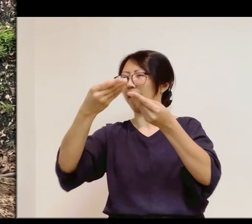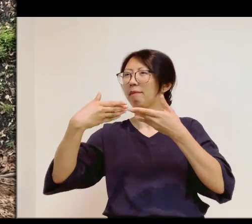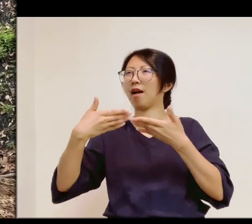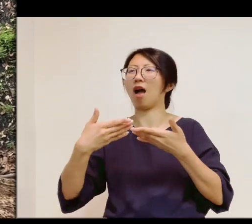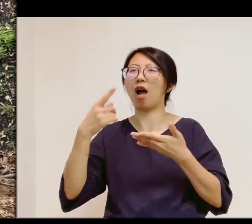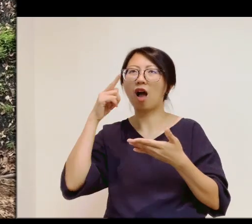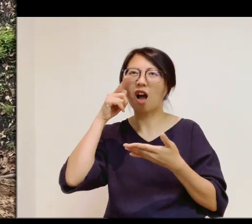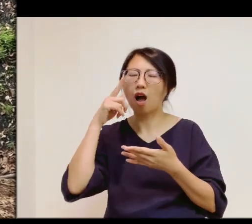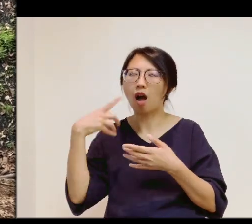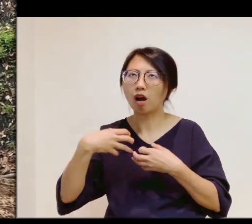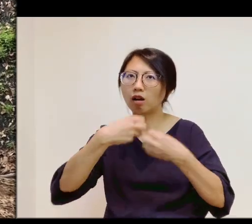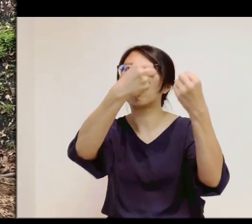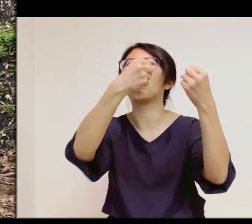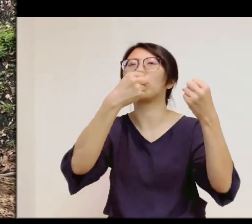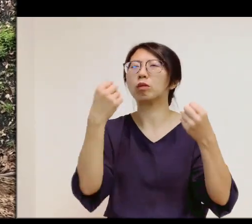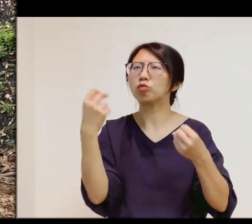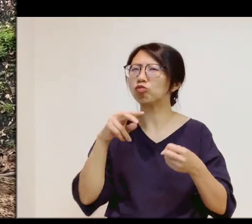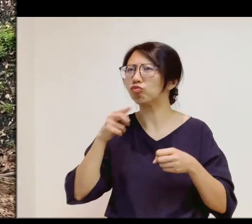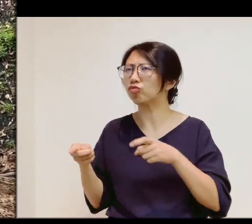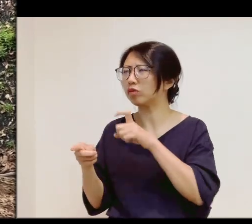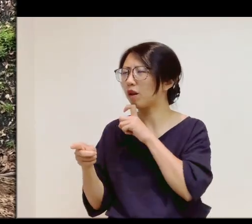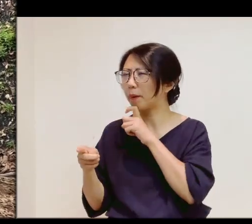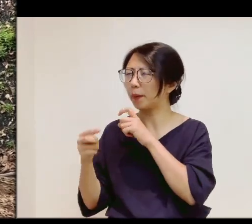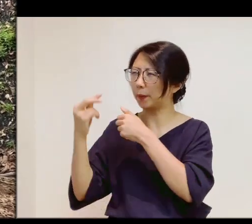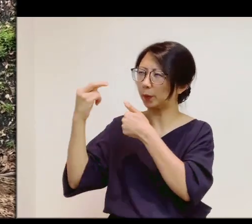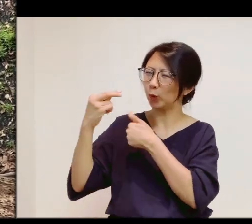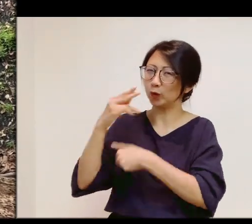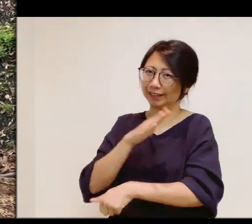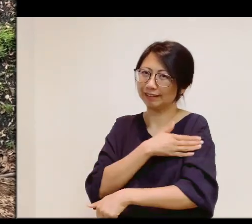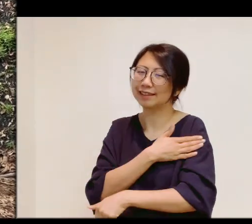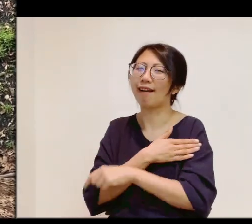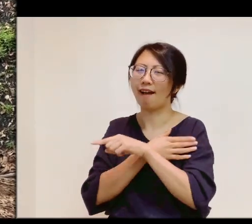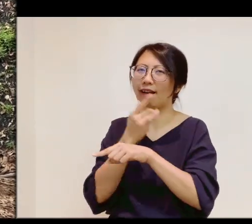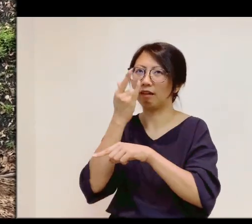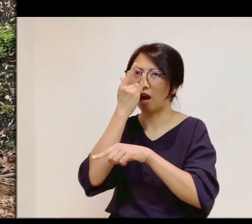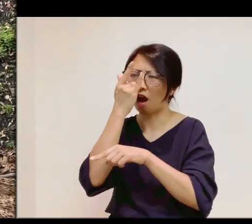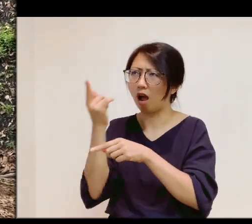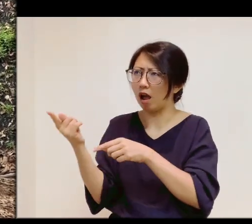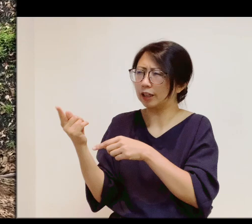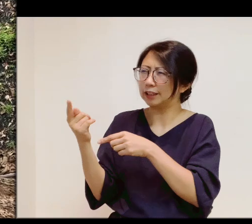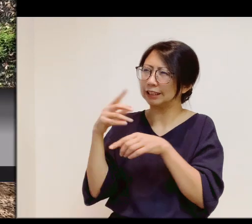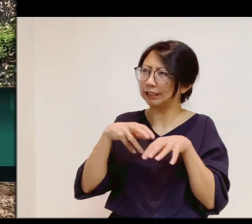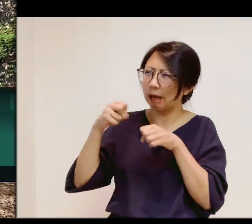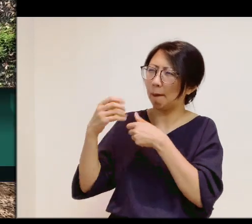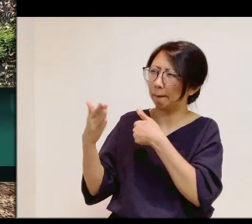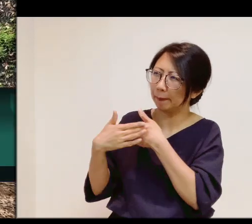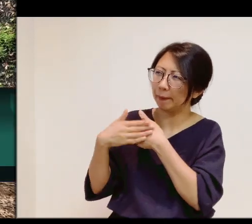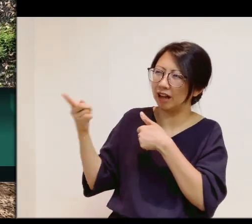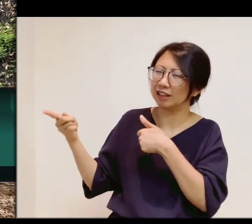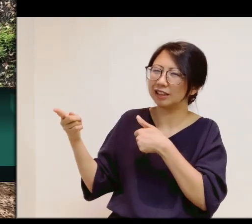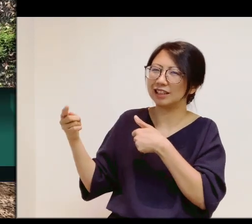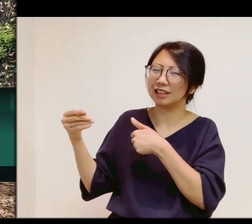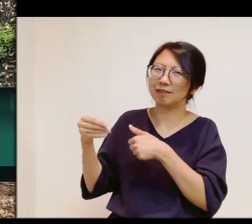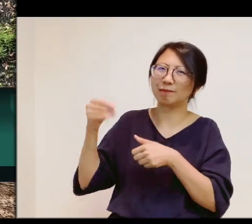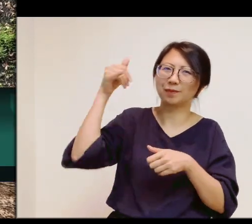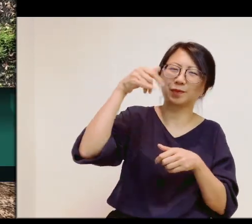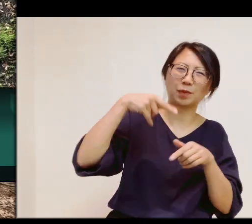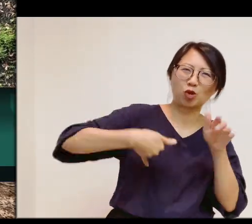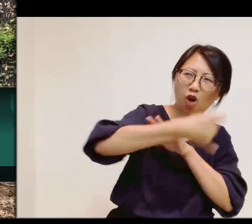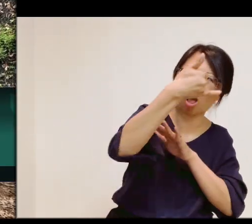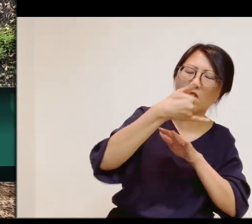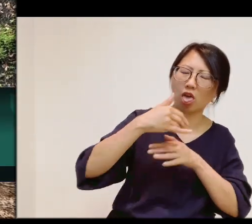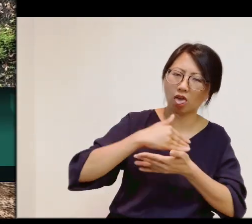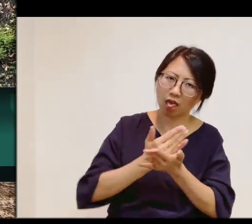到人係仲有正義感嘅。咁我諗呢啲即係家庭嘅重要性啊，同埋喺一種即係最